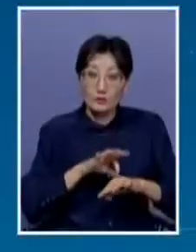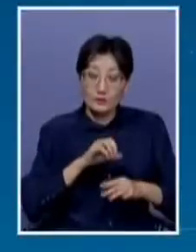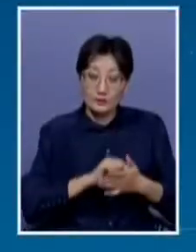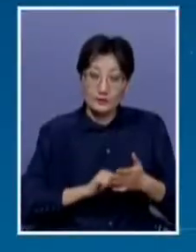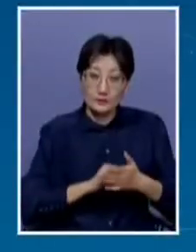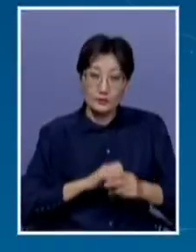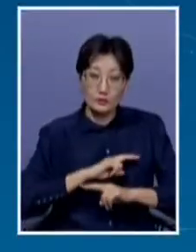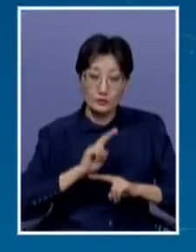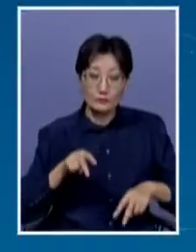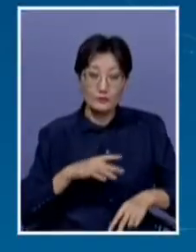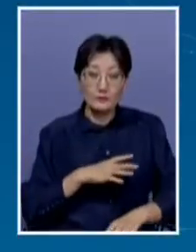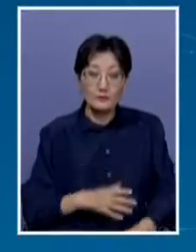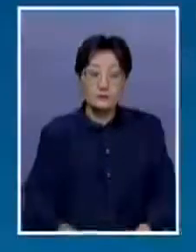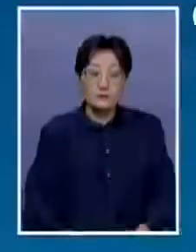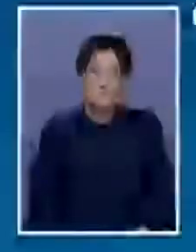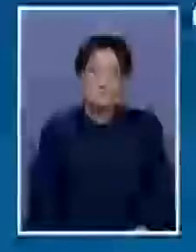жұмды.